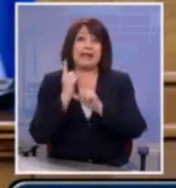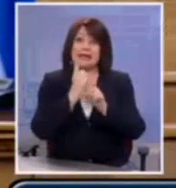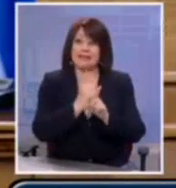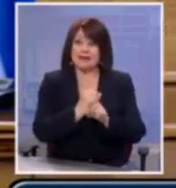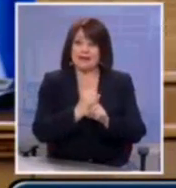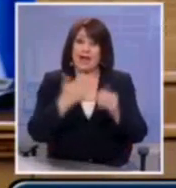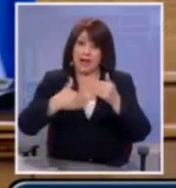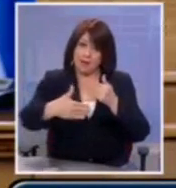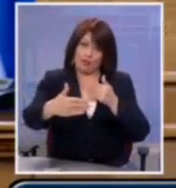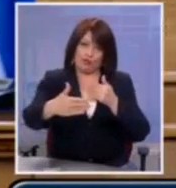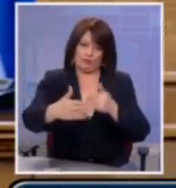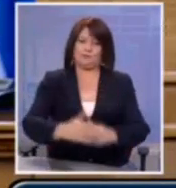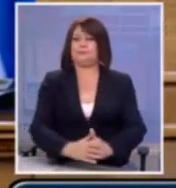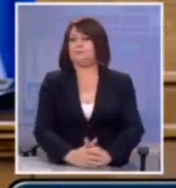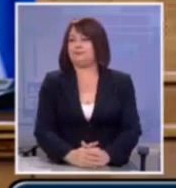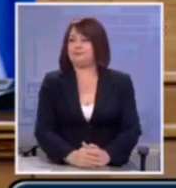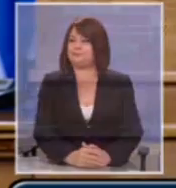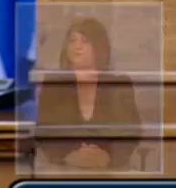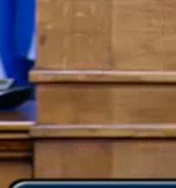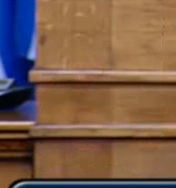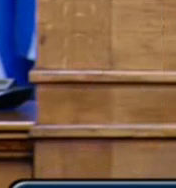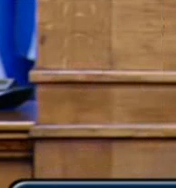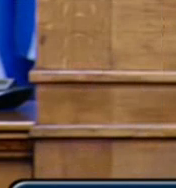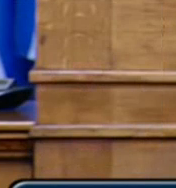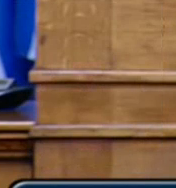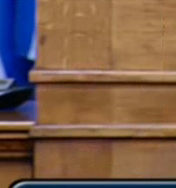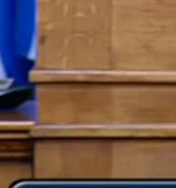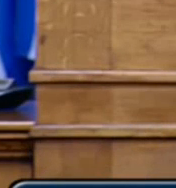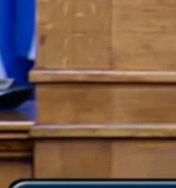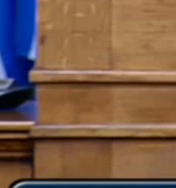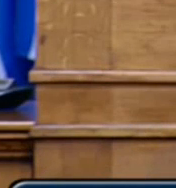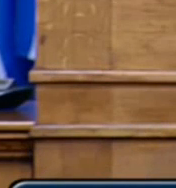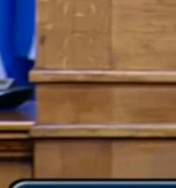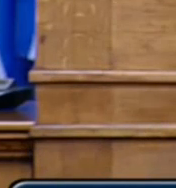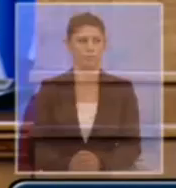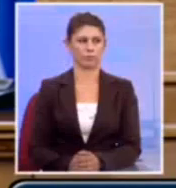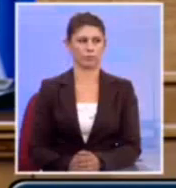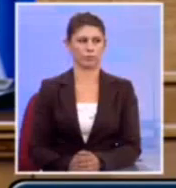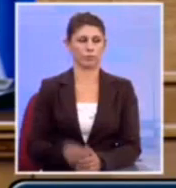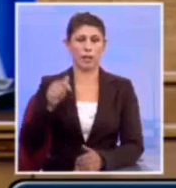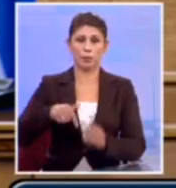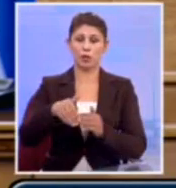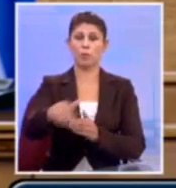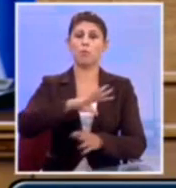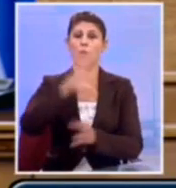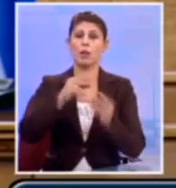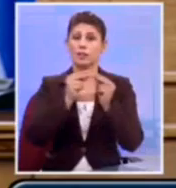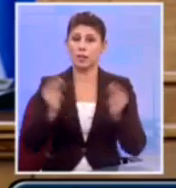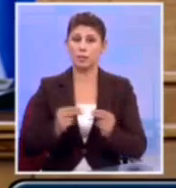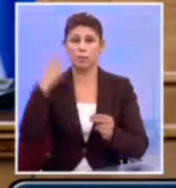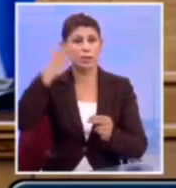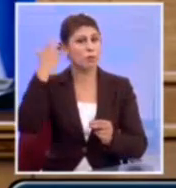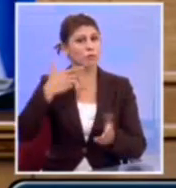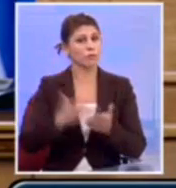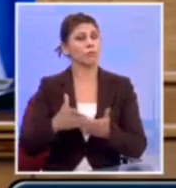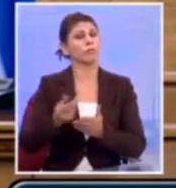από τώρα και μετά. Από τώρα και μετά που αυτά τα συμπεράσματα, αυτές οι επιστημονικές τεκμηριώσεις και οι πιο